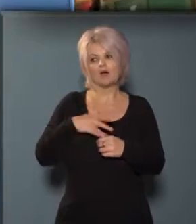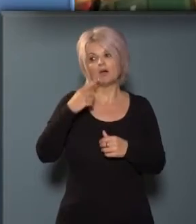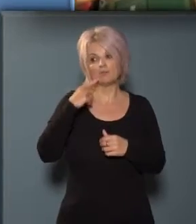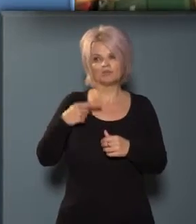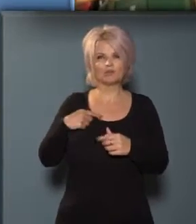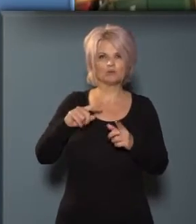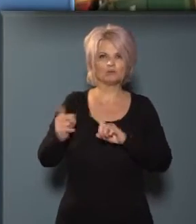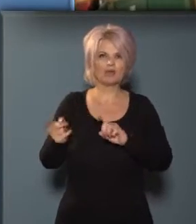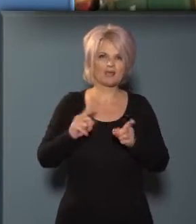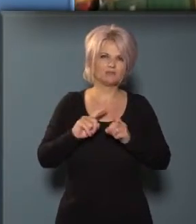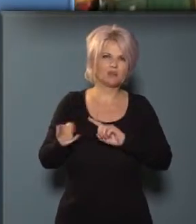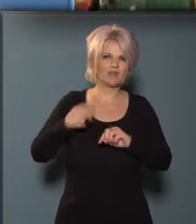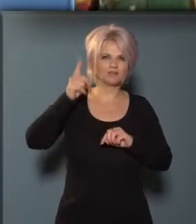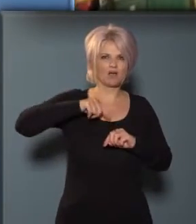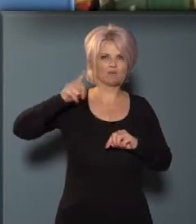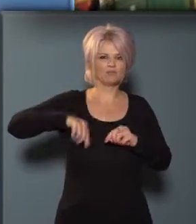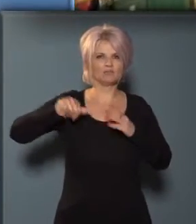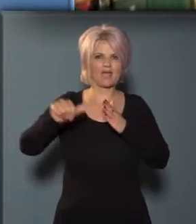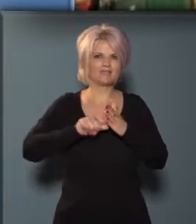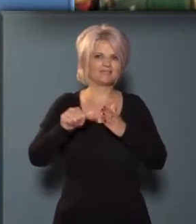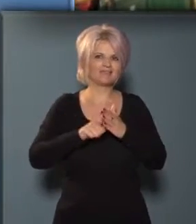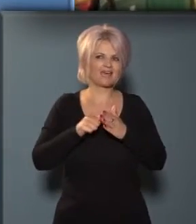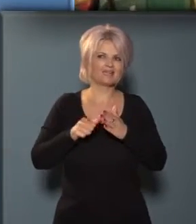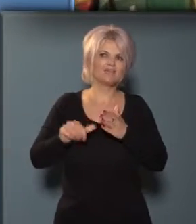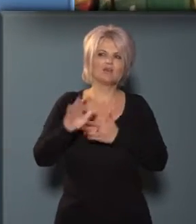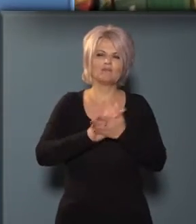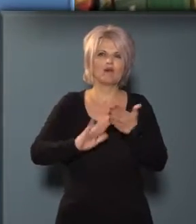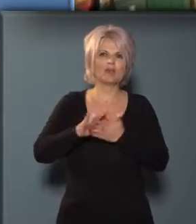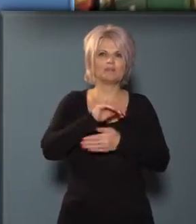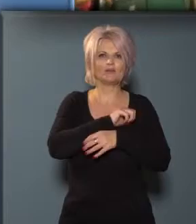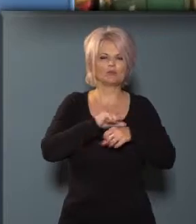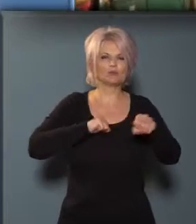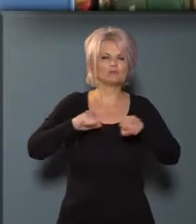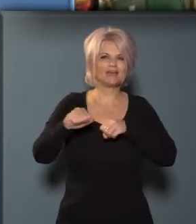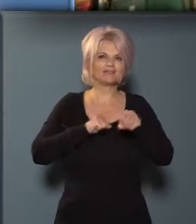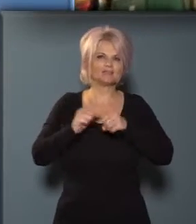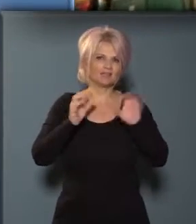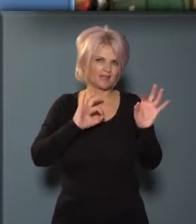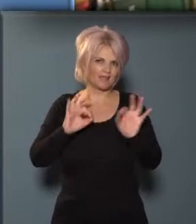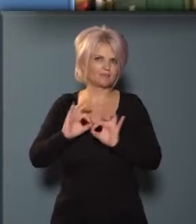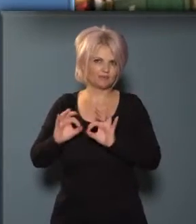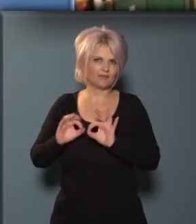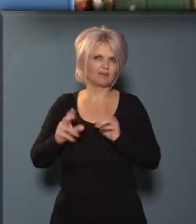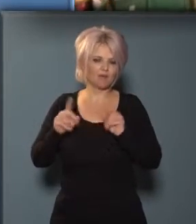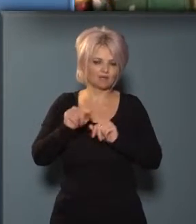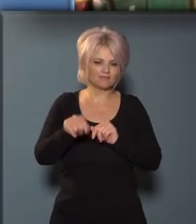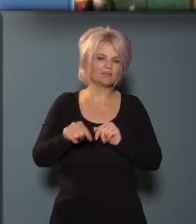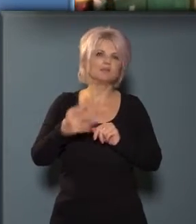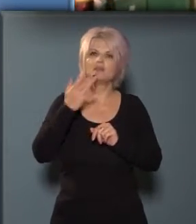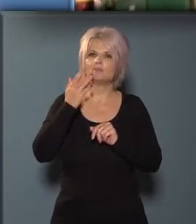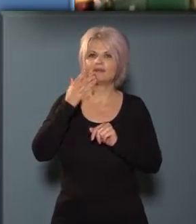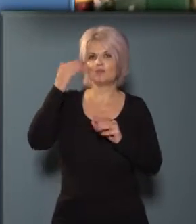hogy talán havonta egyszer azért valamilyen önkormányzati rendezvénynek helyet adunk. Ebbe